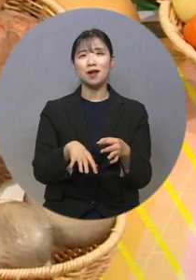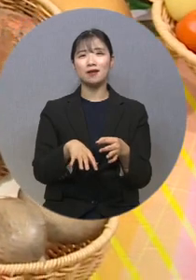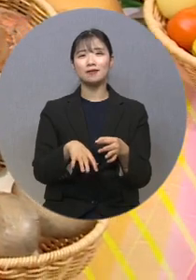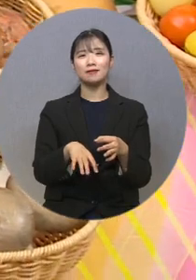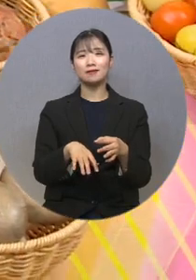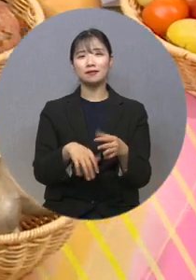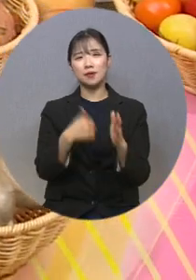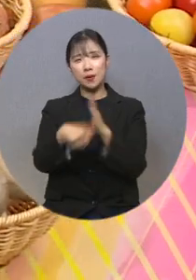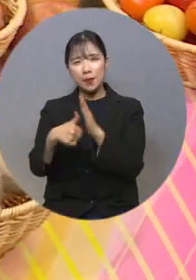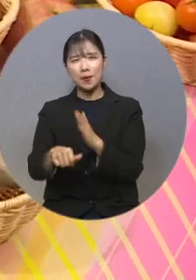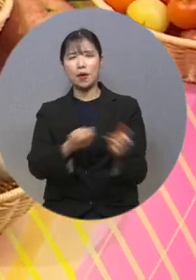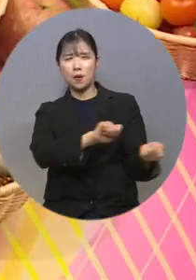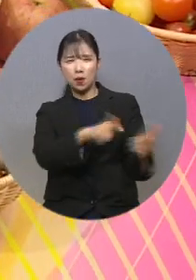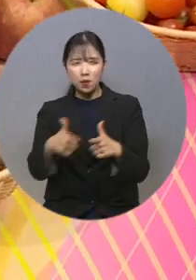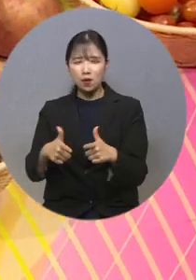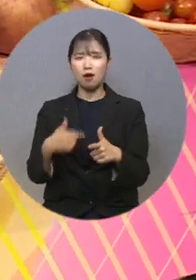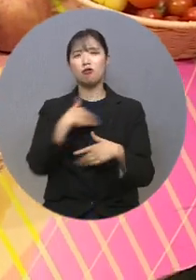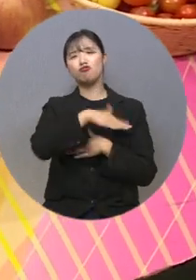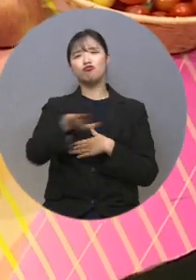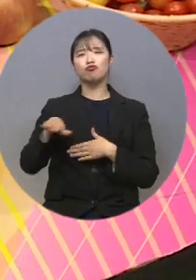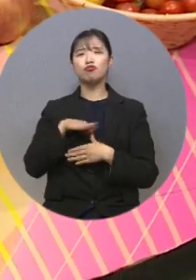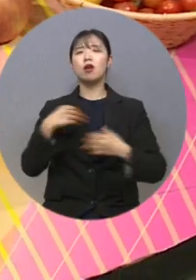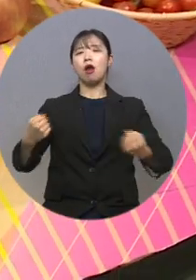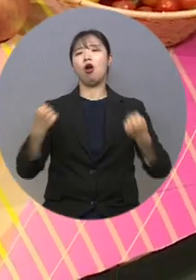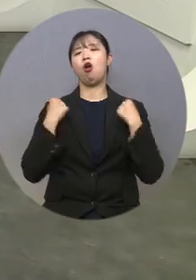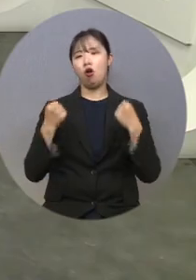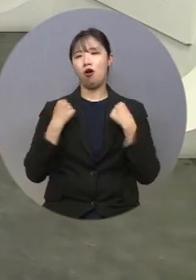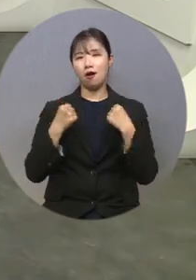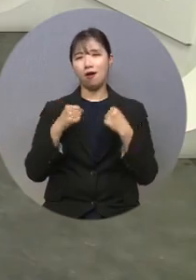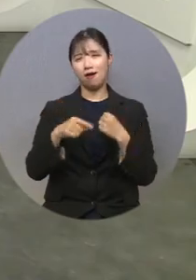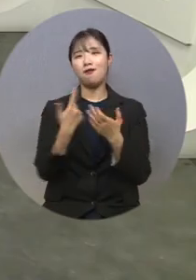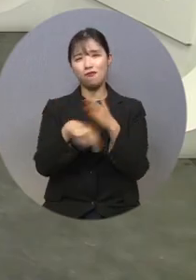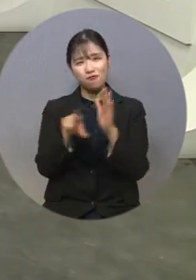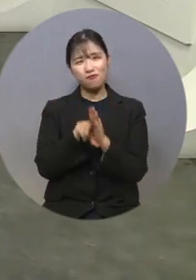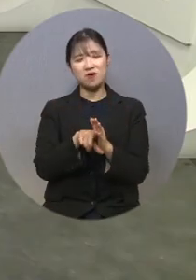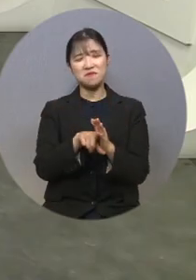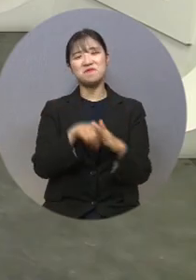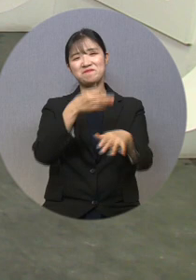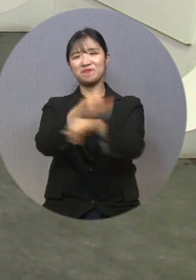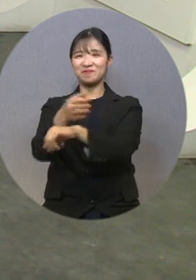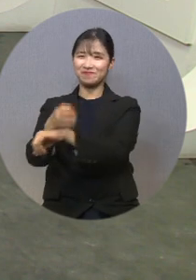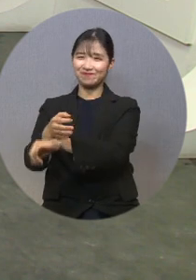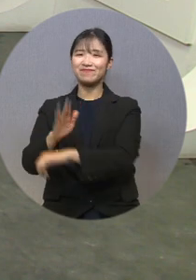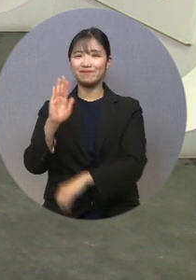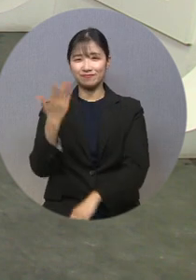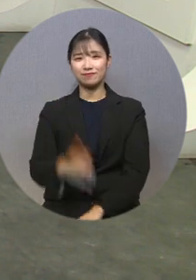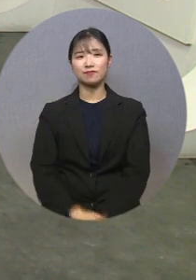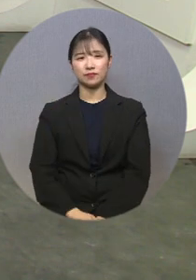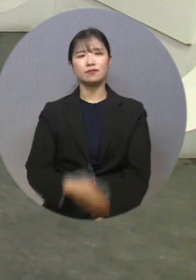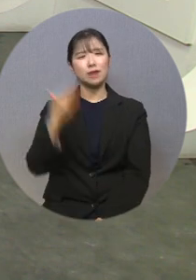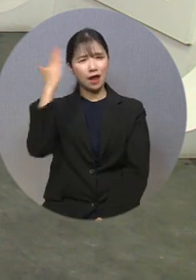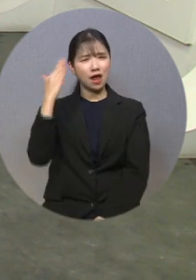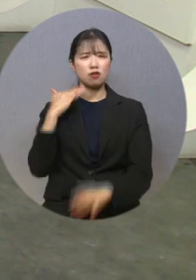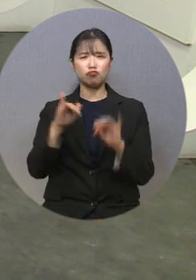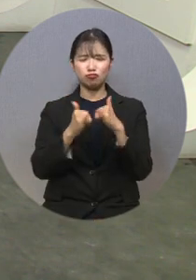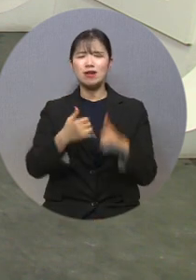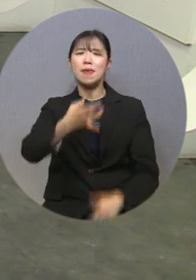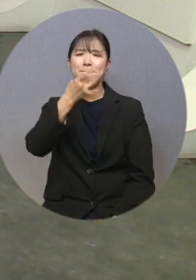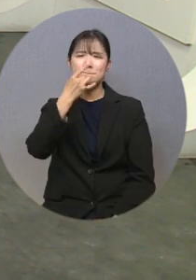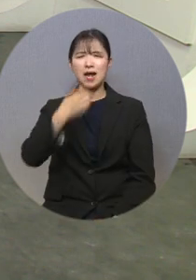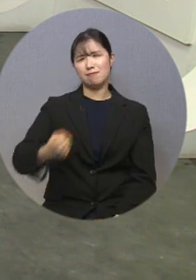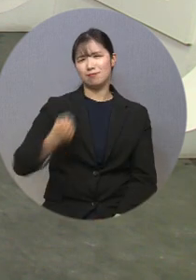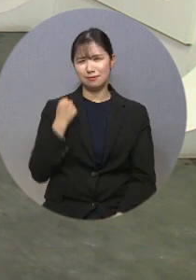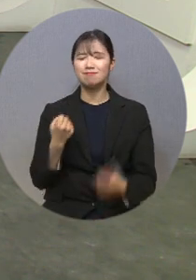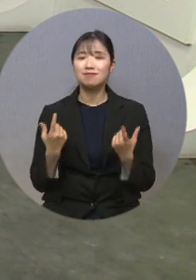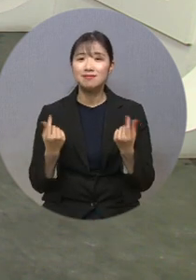우리 건강한 밥상을 책임지는 농수축산물 구매하시면 되겠습니다. 맞습니다. 한국인은 역시 밥심이거든요. 아,